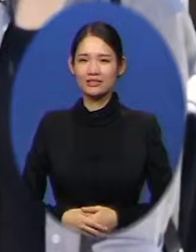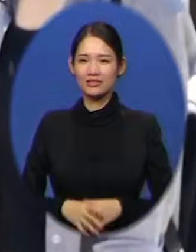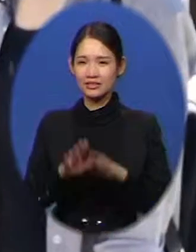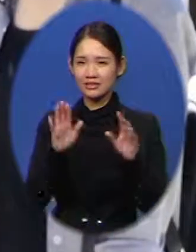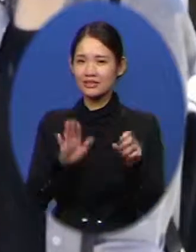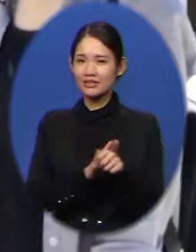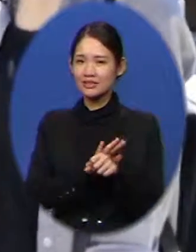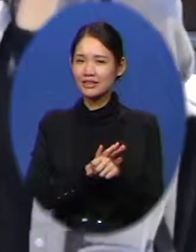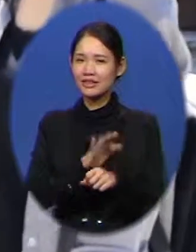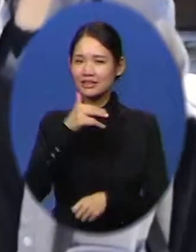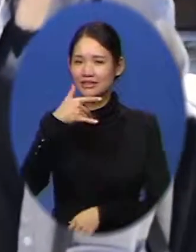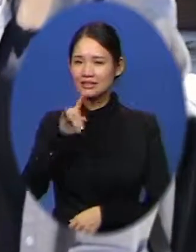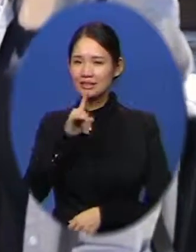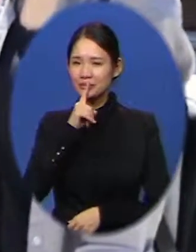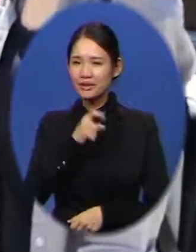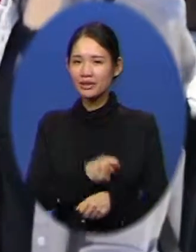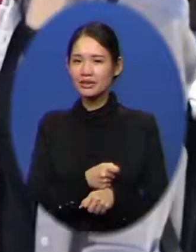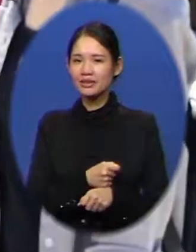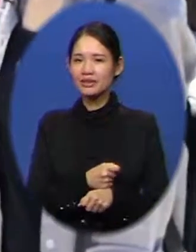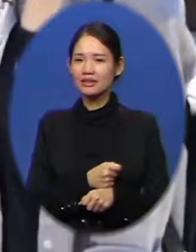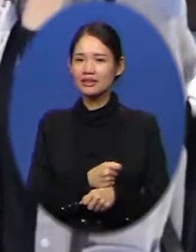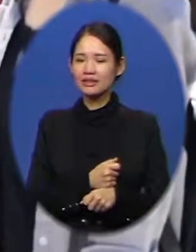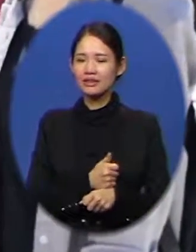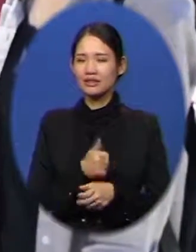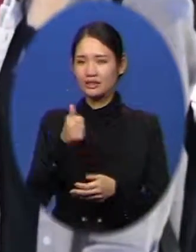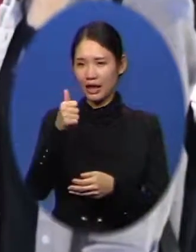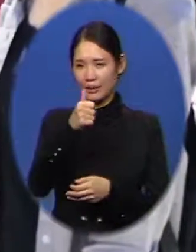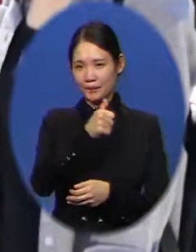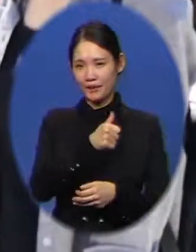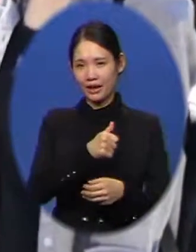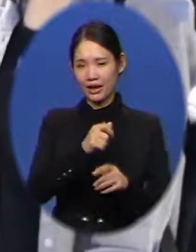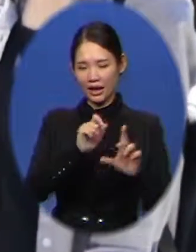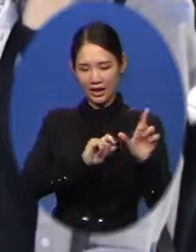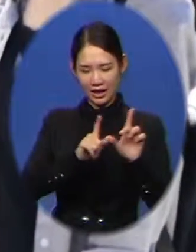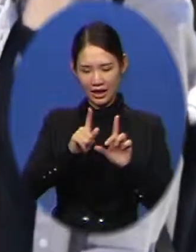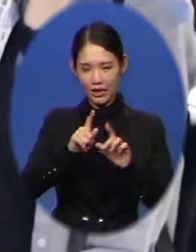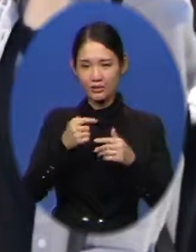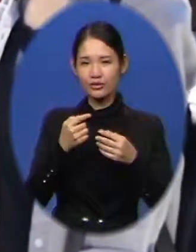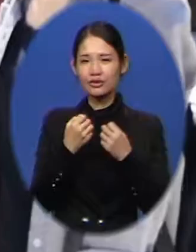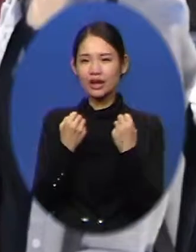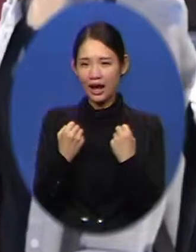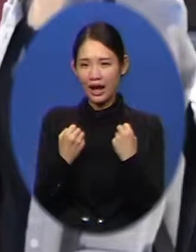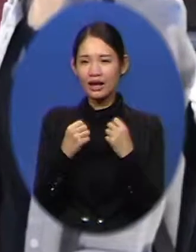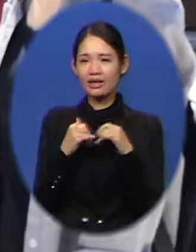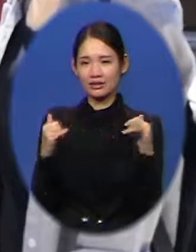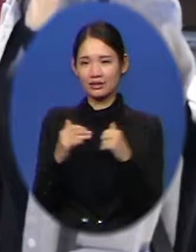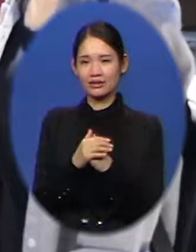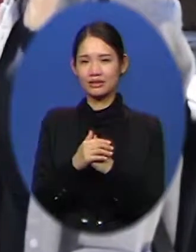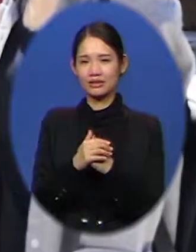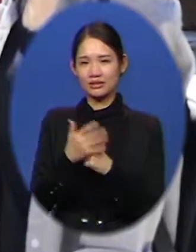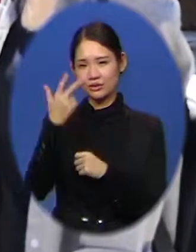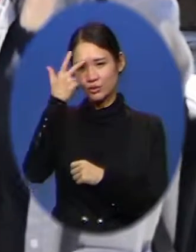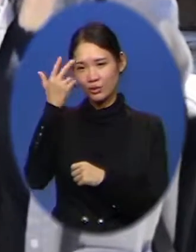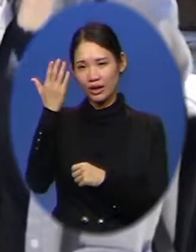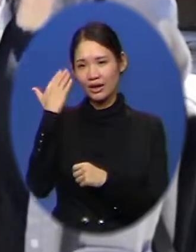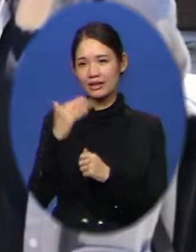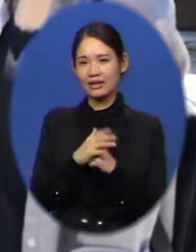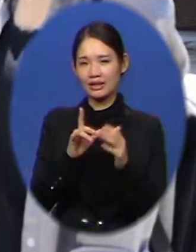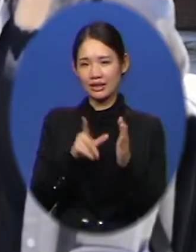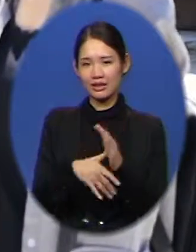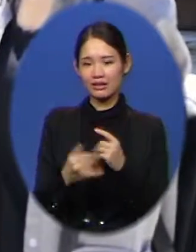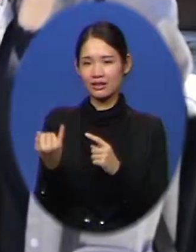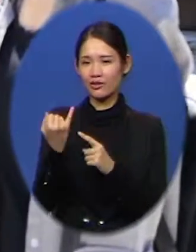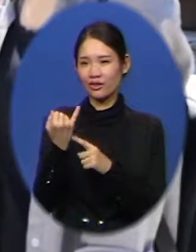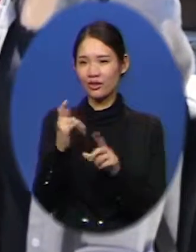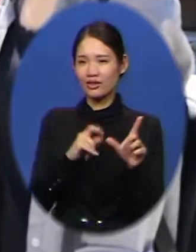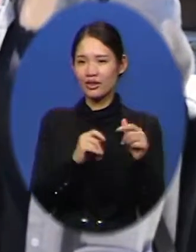네. 사랑채는 그 당시 남자분들이 주로 이제 거처하는 곳이었어요. 그래서 조선시대는 여자들은 대부분이